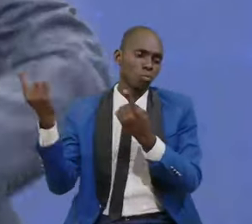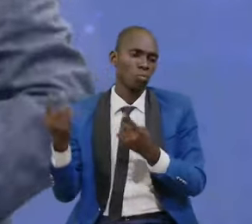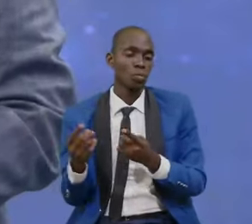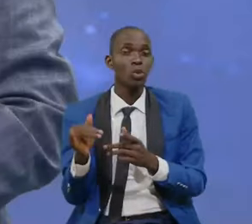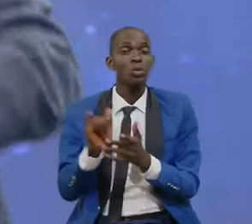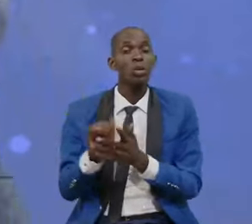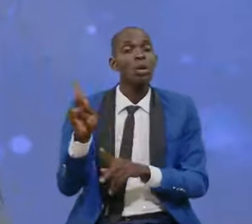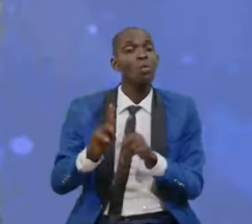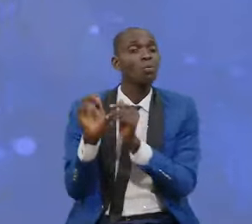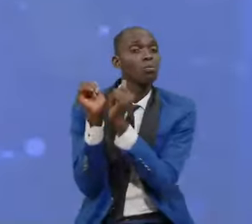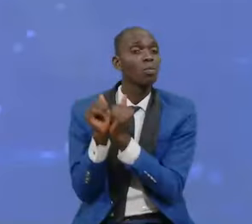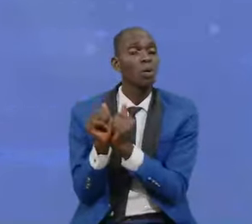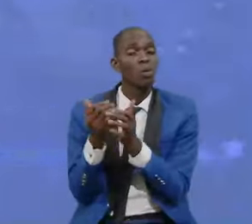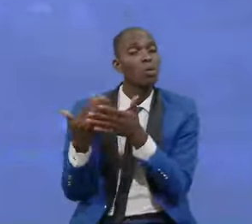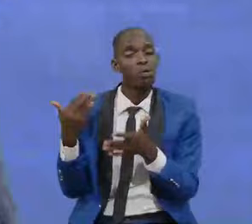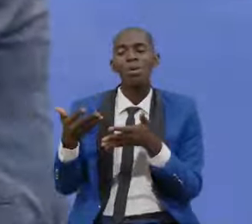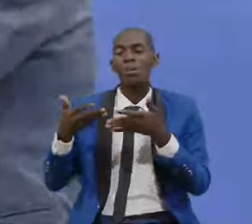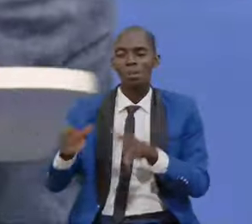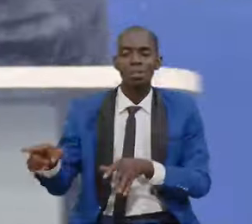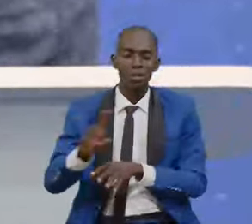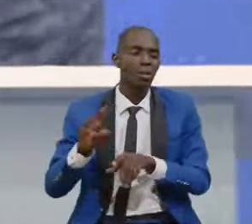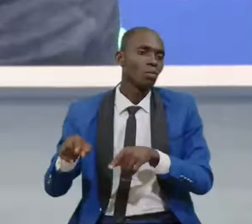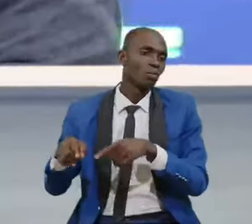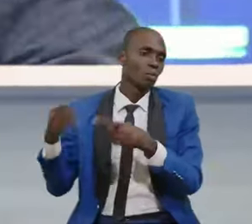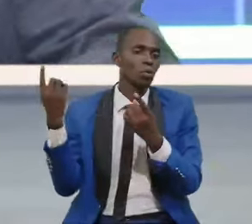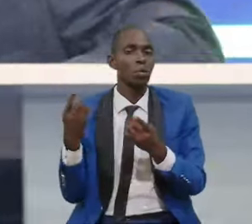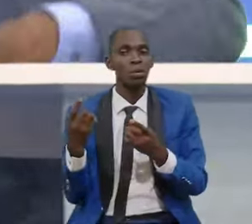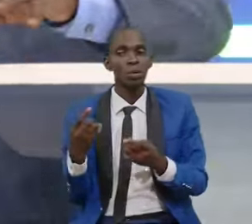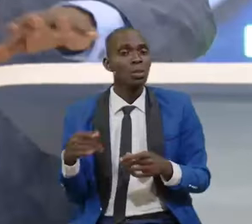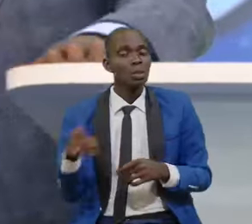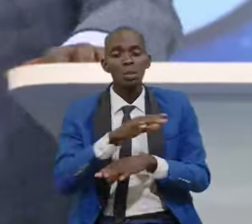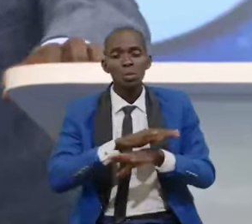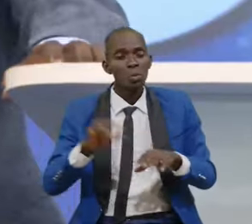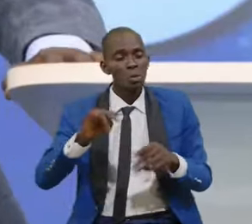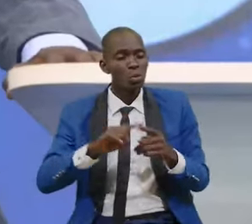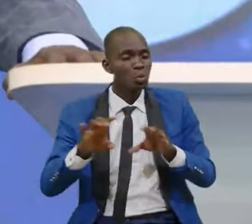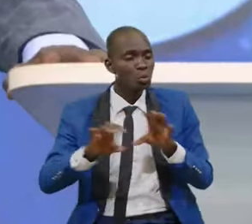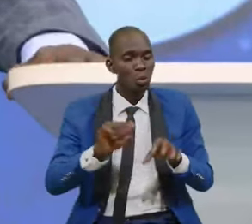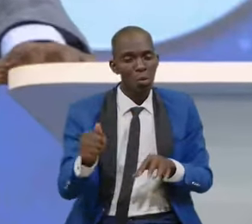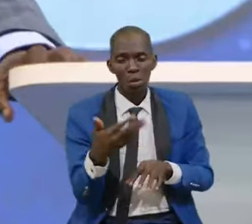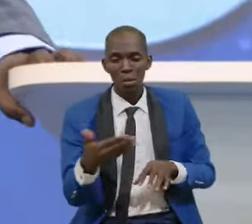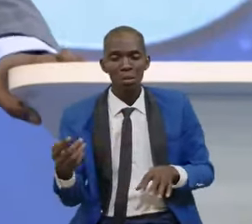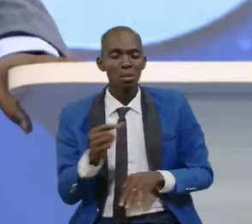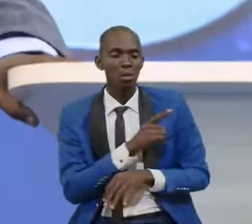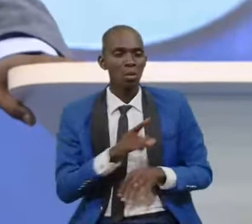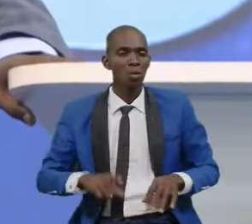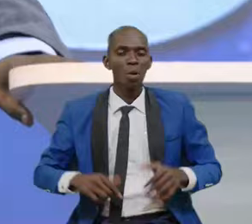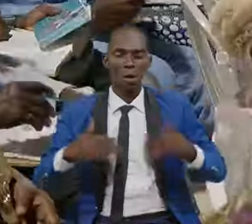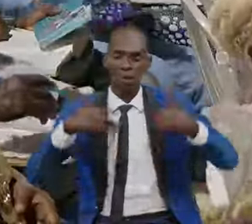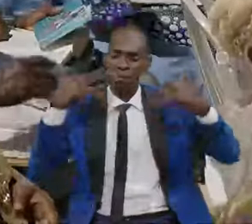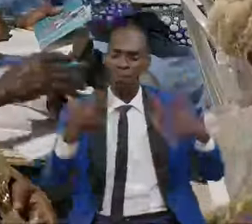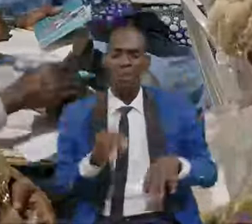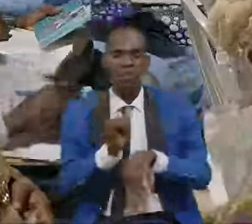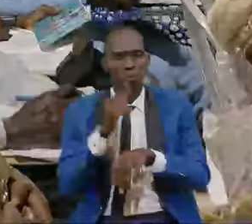Relâche ces hommes. Ils n'ont plus rien d'autre à faire. Le Seigneur a tout fait pour